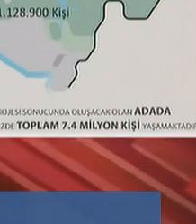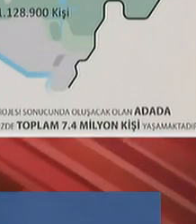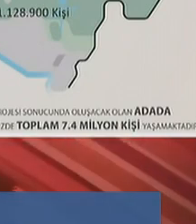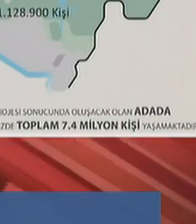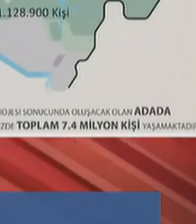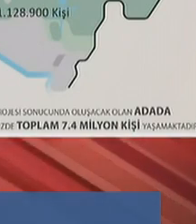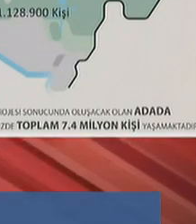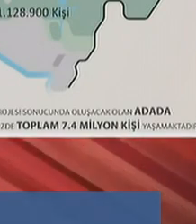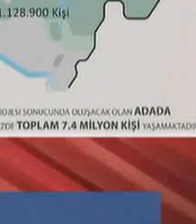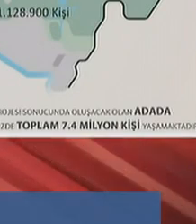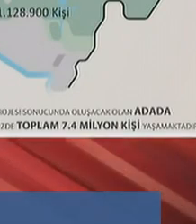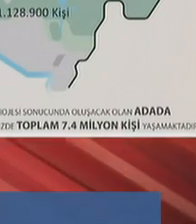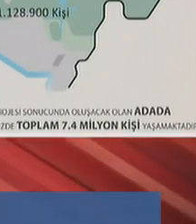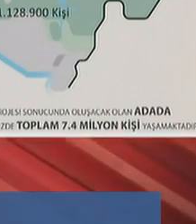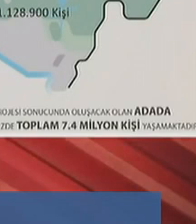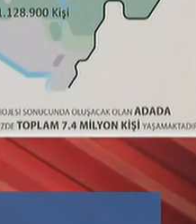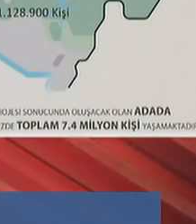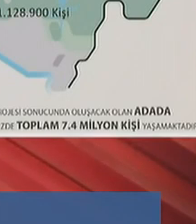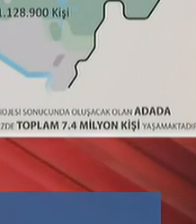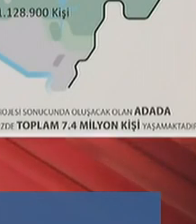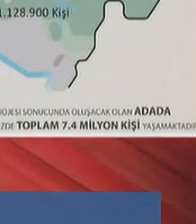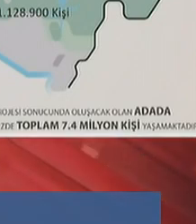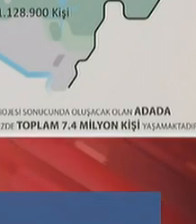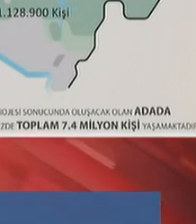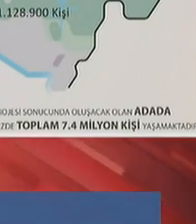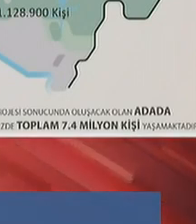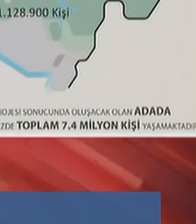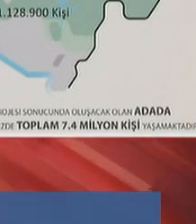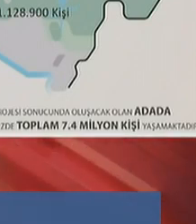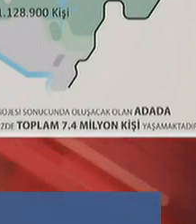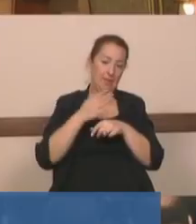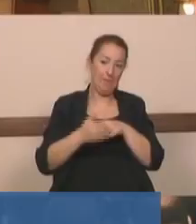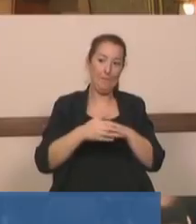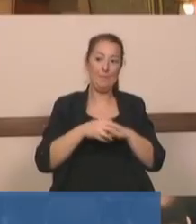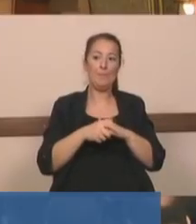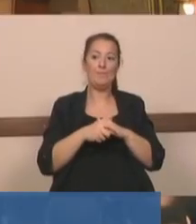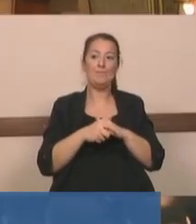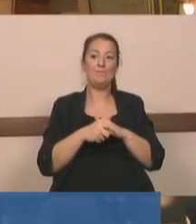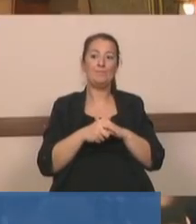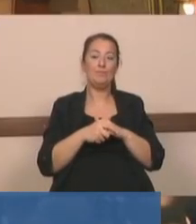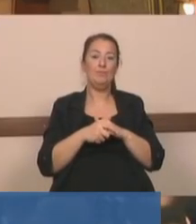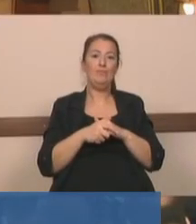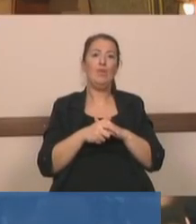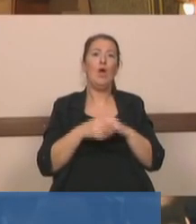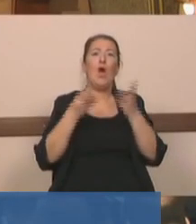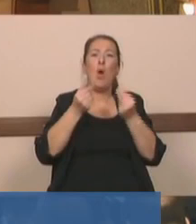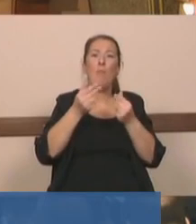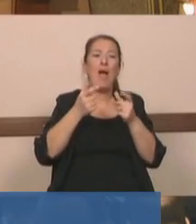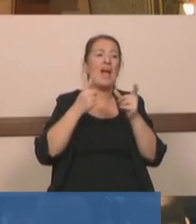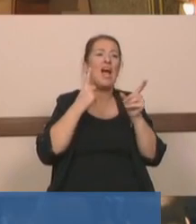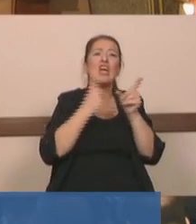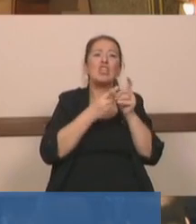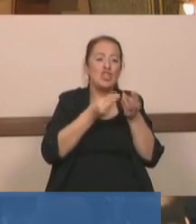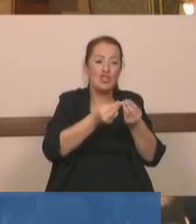kamuoyuna açık Kanal İstanbul'la ilgili hiçbir çalıştay yapılmamıştır. Çamur ne olacak? Bu